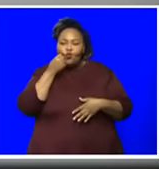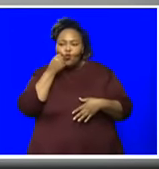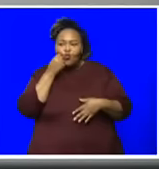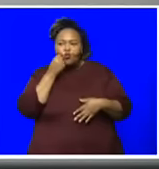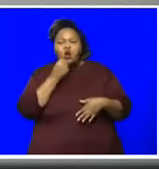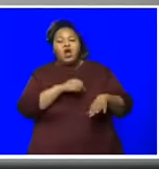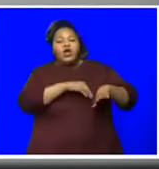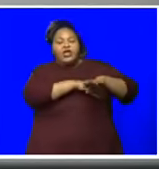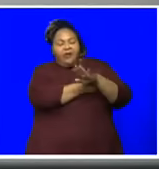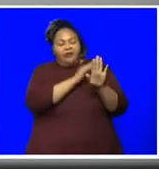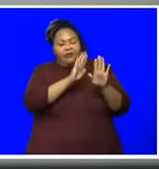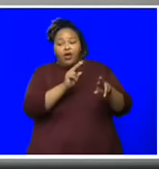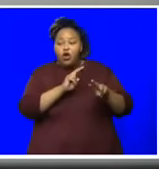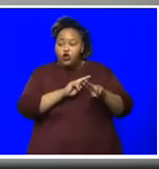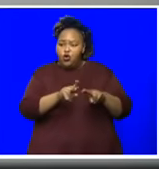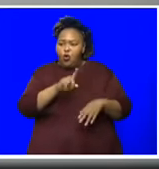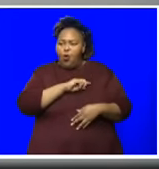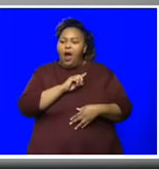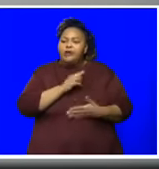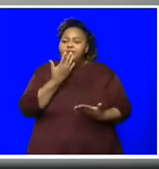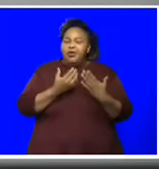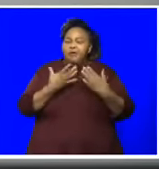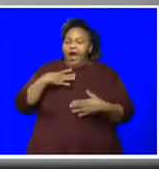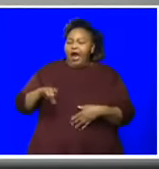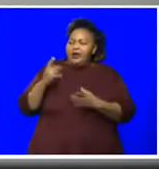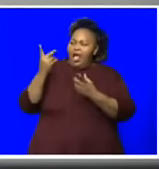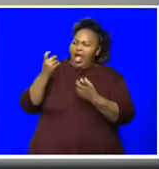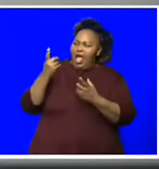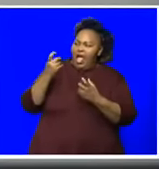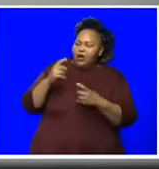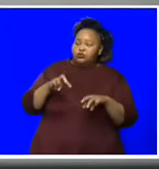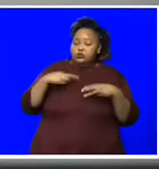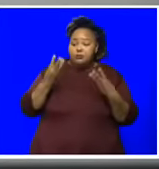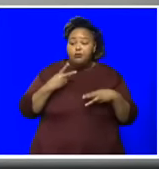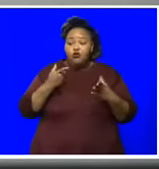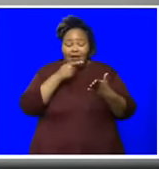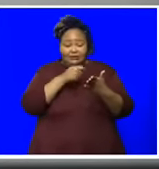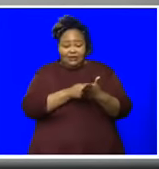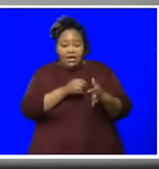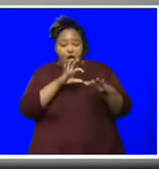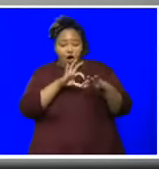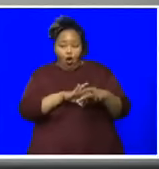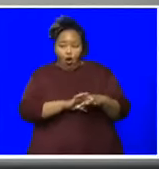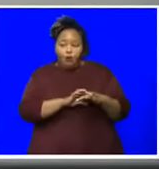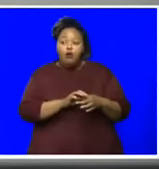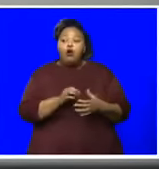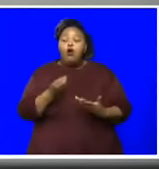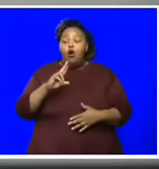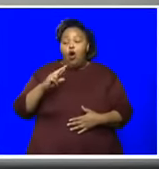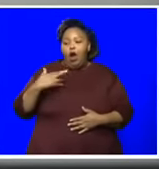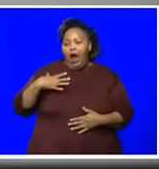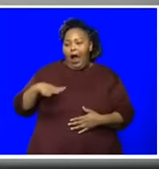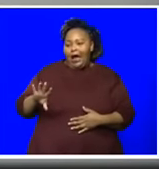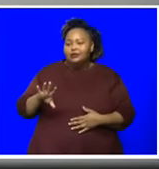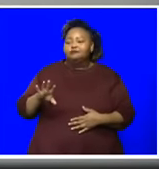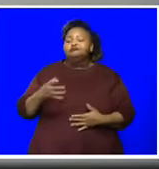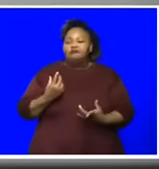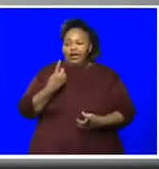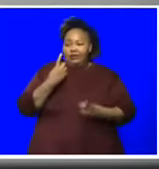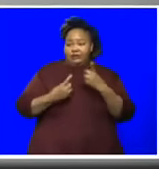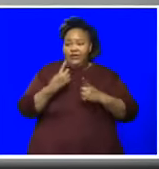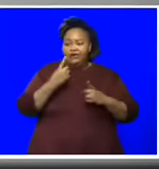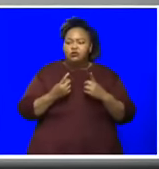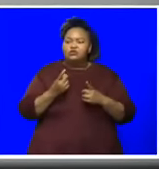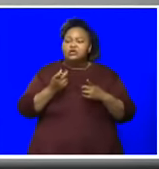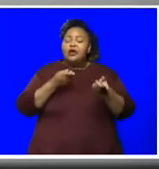kami ekhaya noma ke ukhanze ukuthi mhlawumbe wena sowufuna ukuthengisa ngemali lesetulu kakhulu kunalelo ifakile